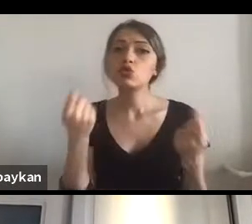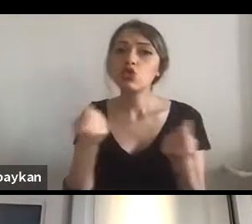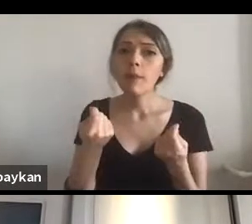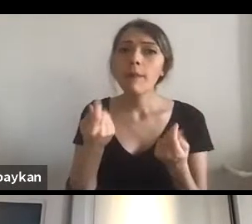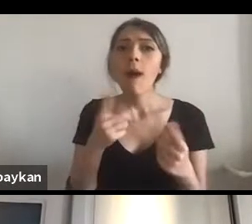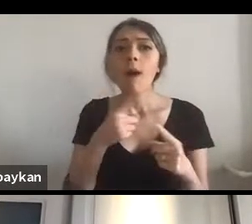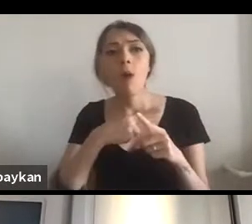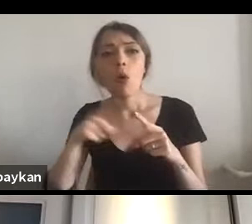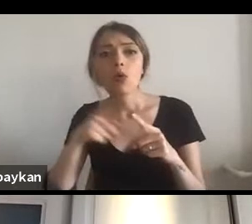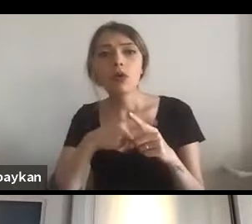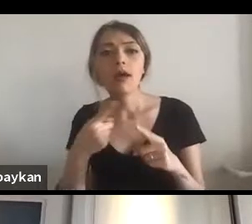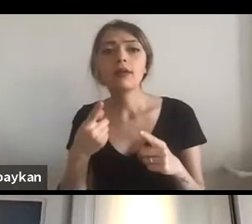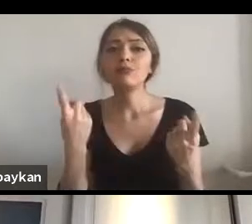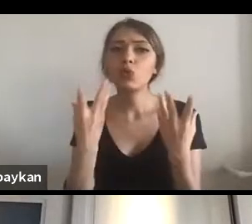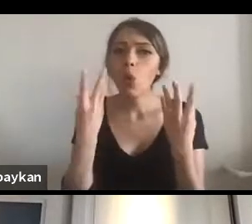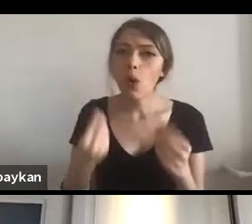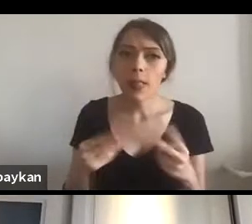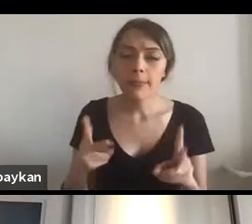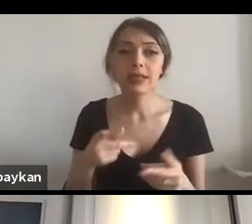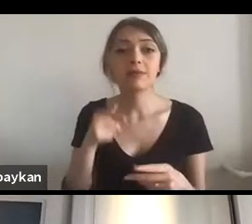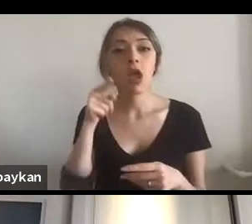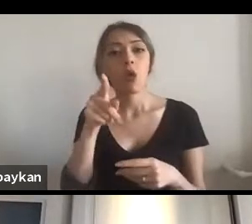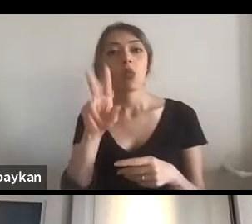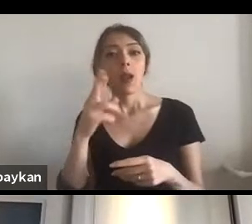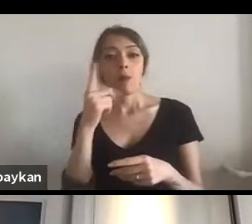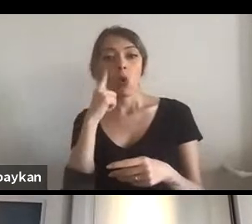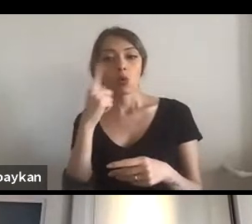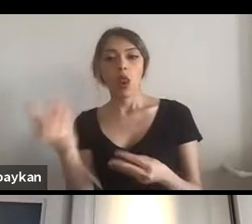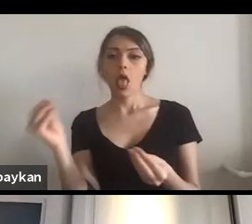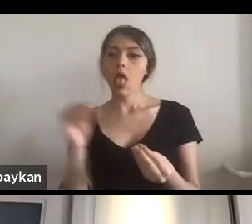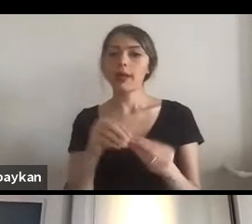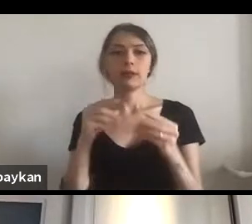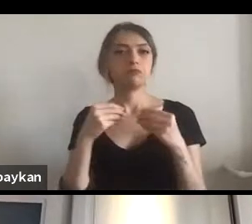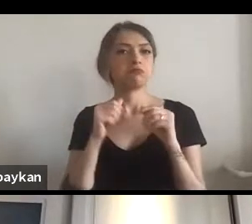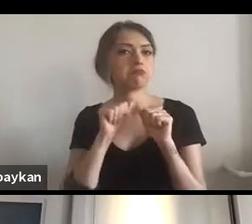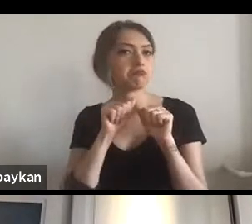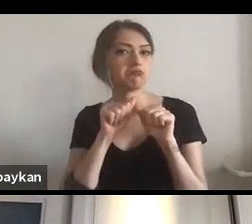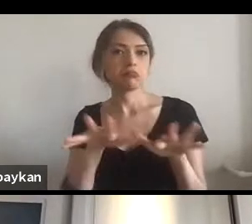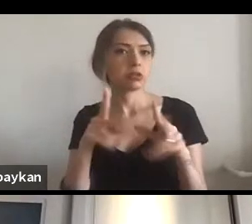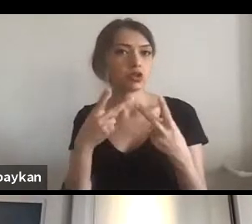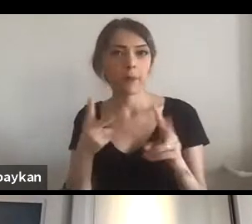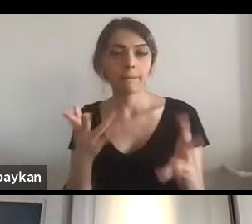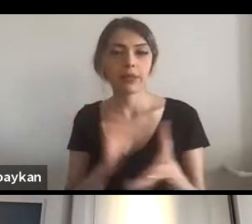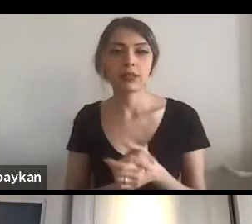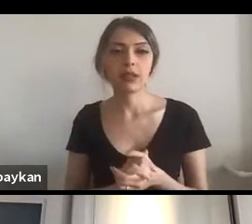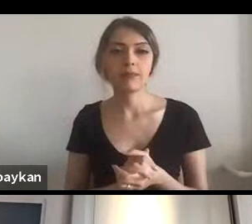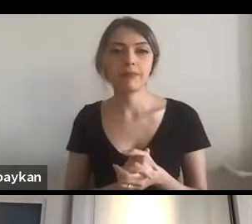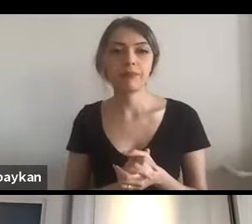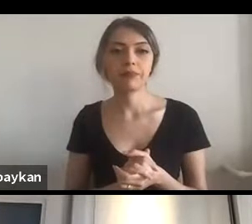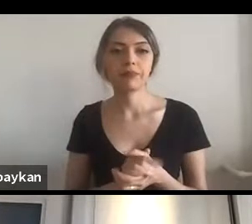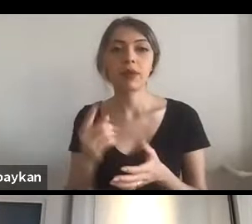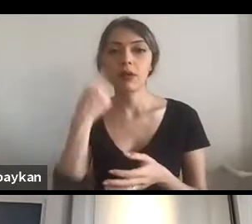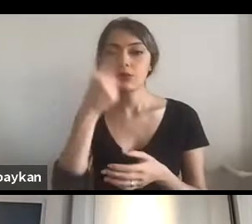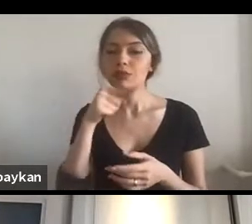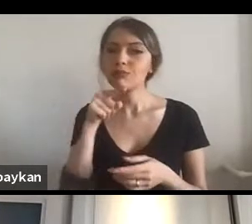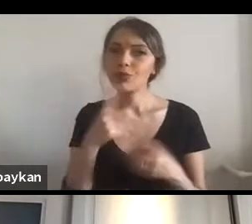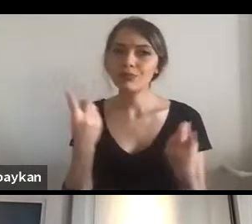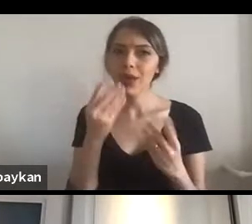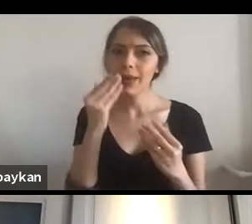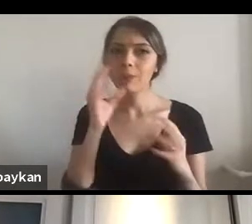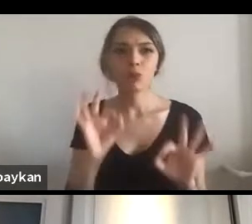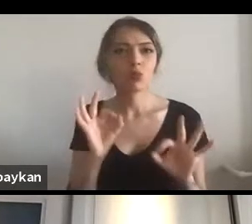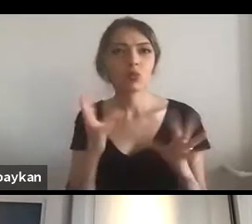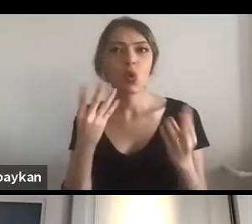de çalışmalarının eki olarak bunu sunabilirler. Bu durumda değerlendirilmesi de mümkün olur ama sadece